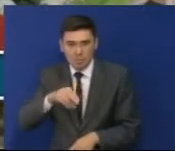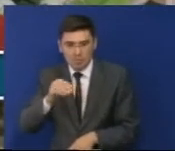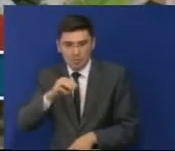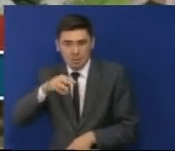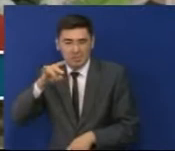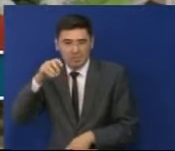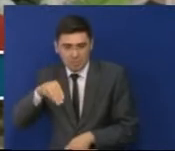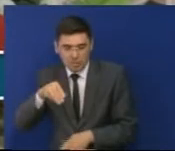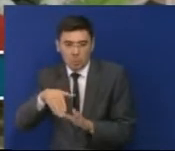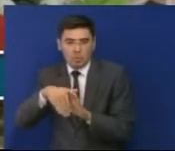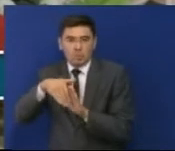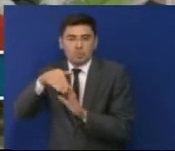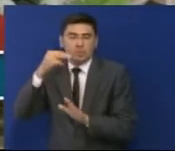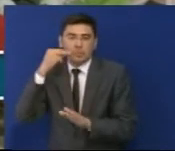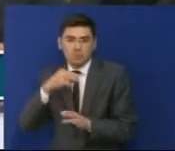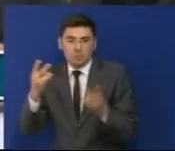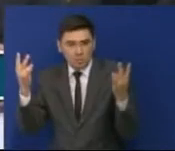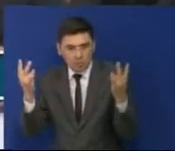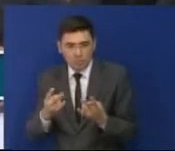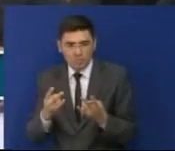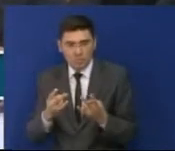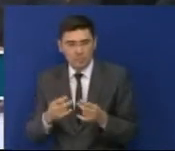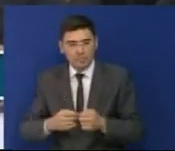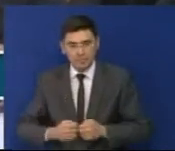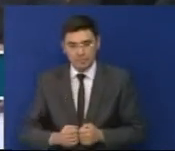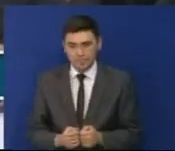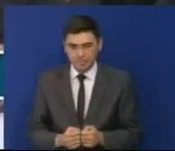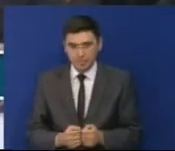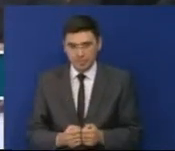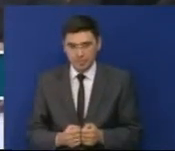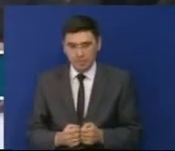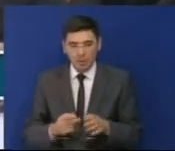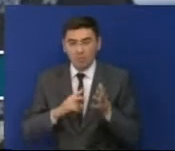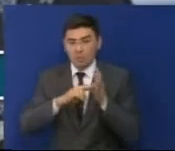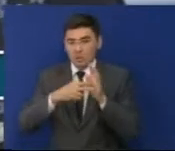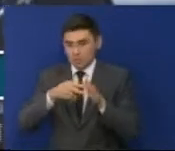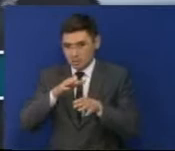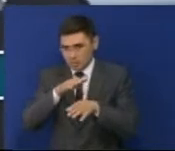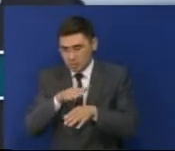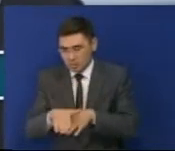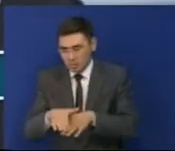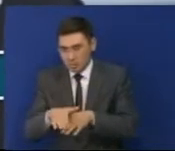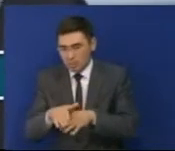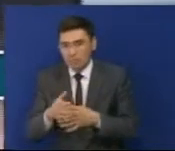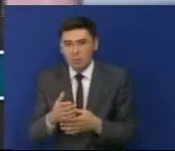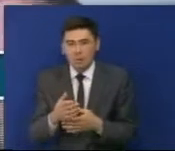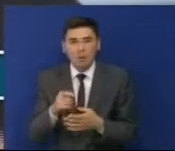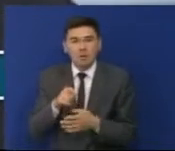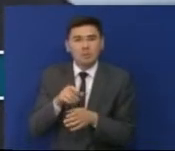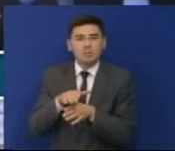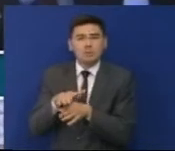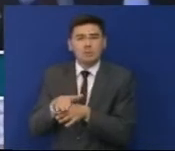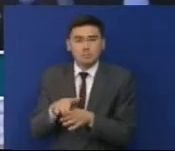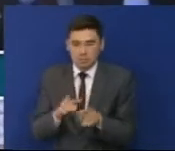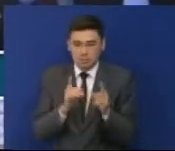сүйемелдеуді жақсарту, деді сараптамалық жұмыс тобының жетекшісі. Жалпы жобаны іске асырудың ақпараттық құрылымы оны орындау